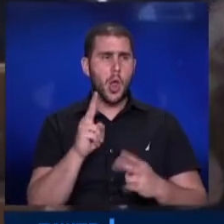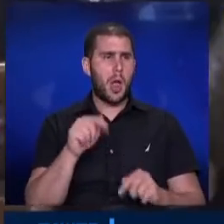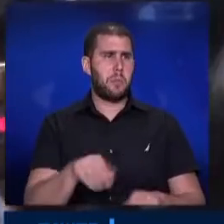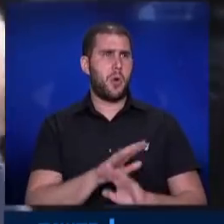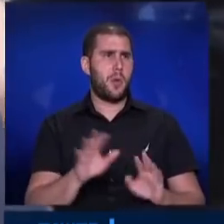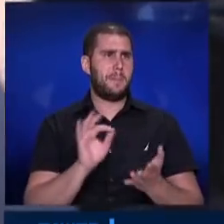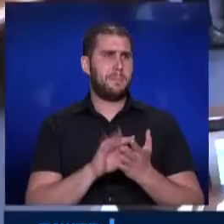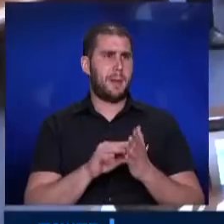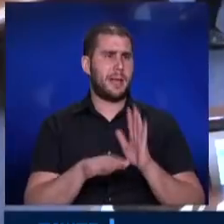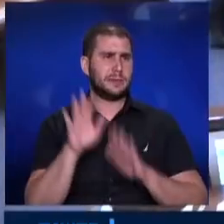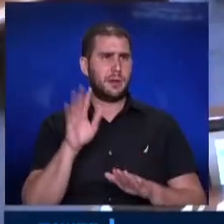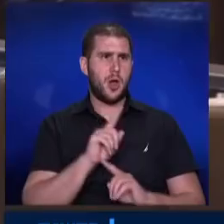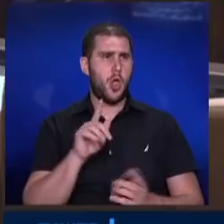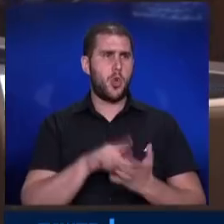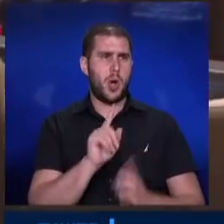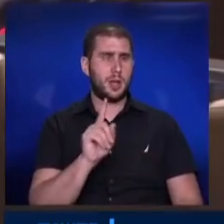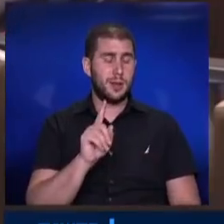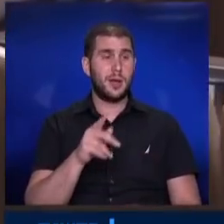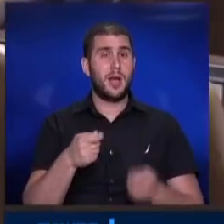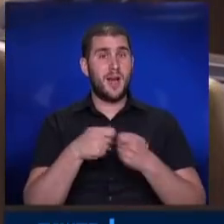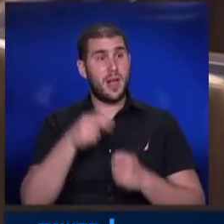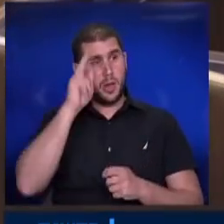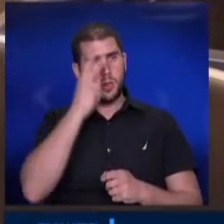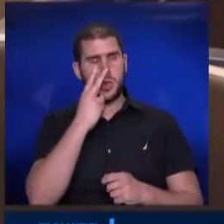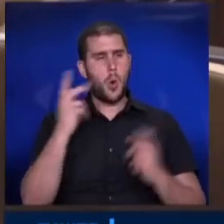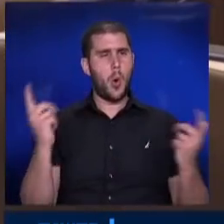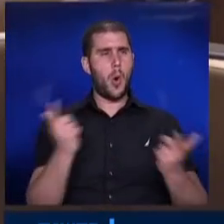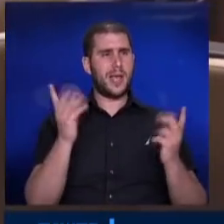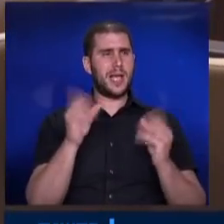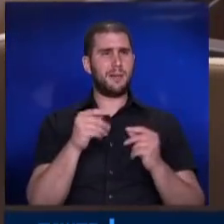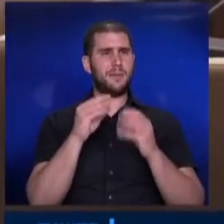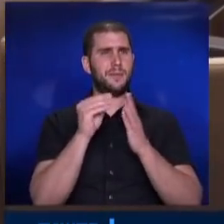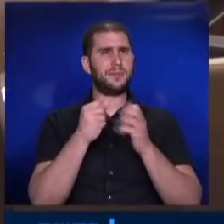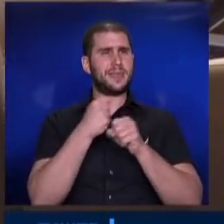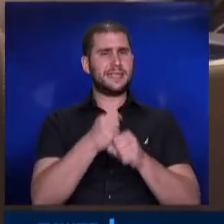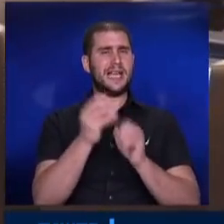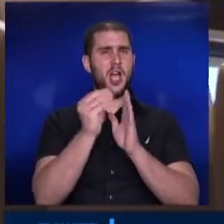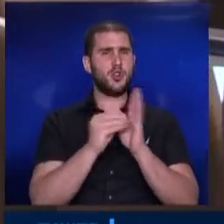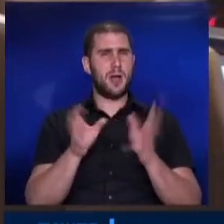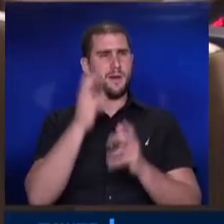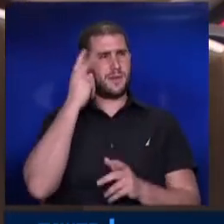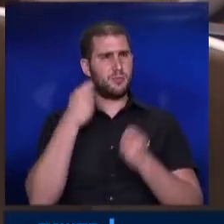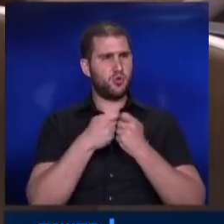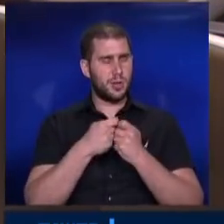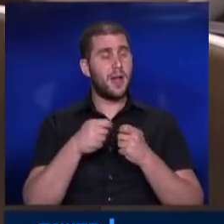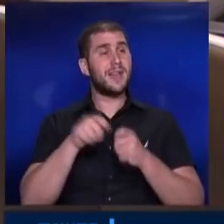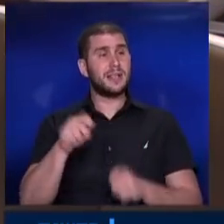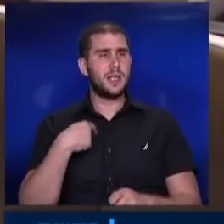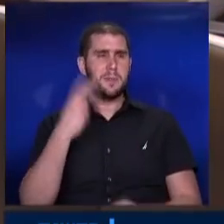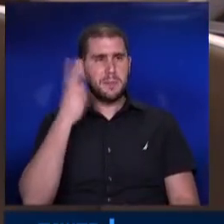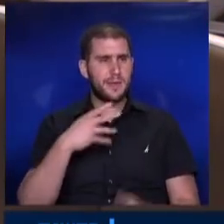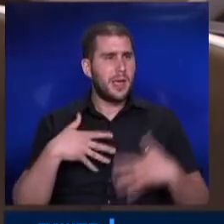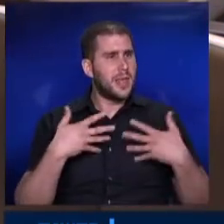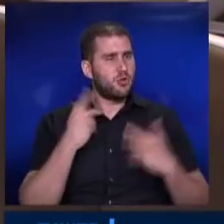בזמן הצבעה. אינה נוכחת. חברי הליכוד נראו חוגגים עם נציגי הרשימה המשותפת. חברי הכנסת, אני מבין את